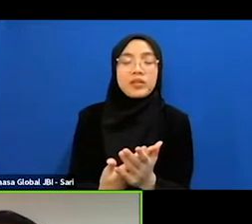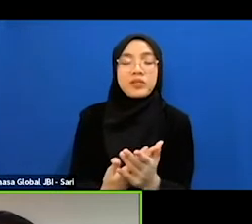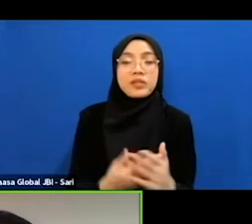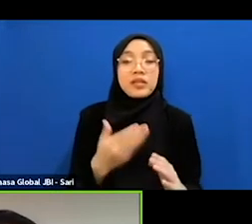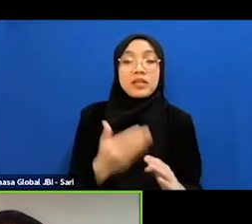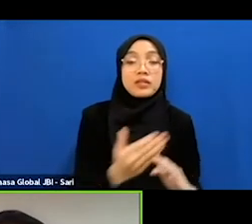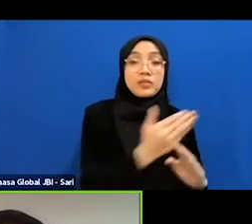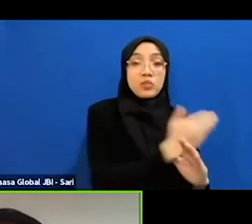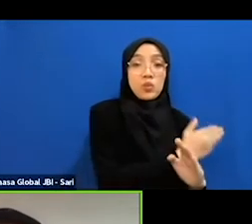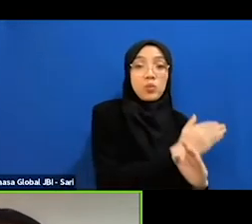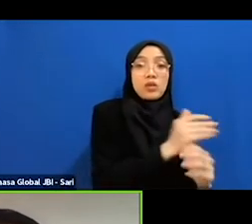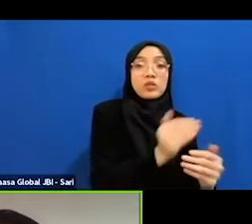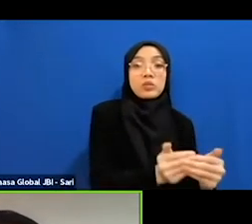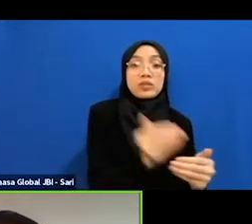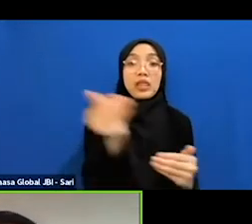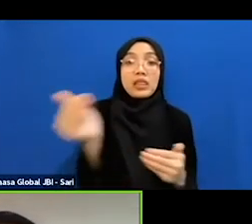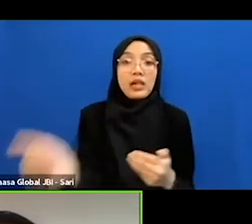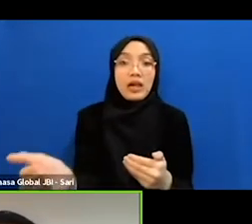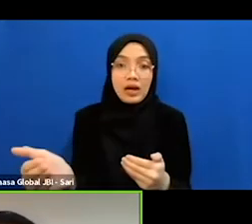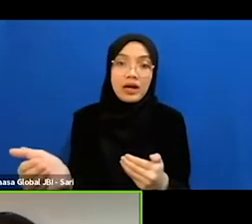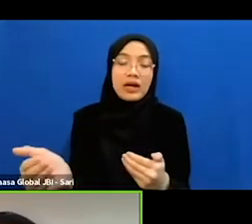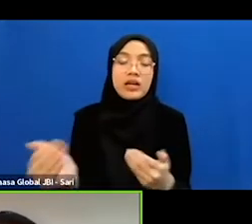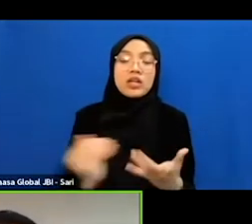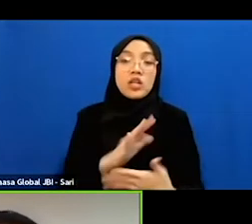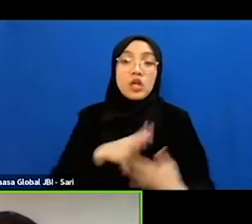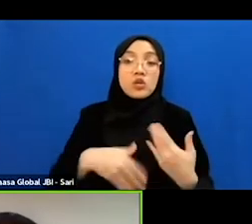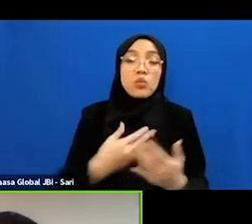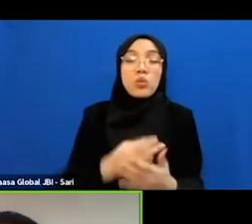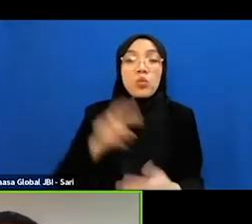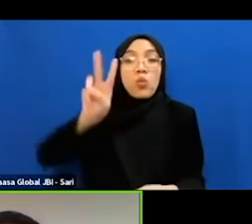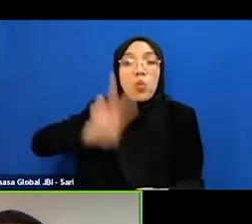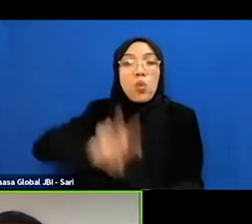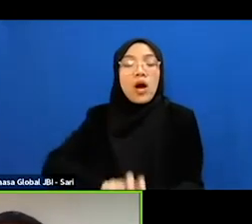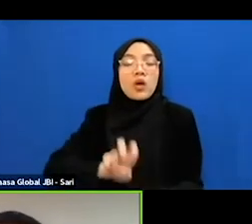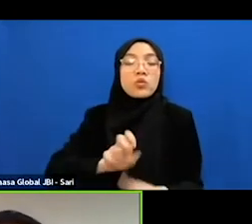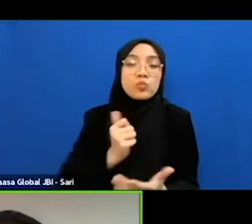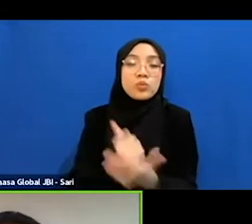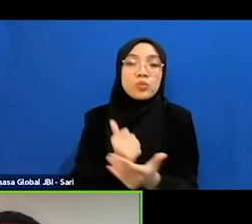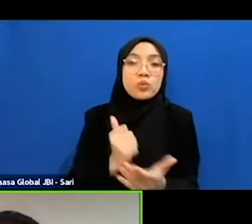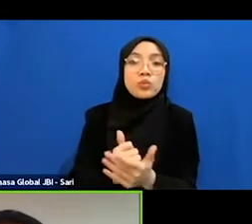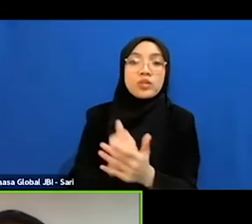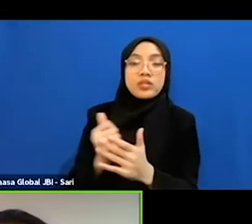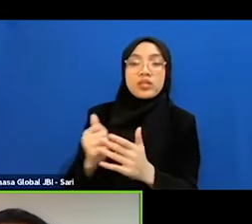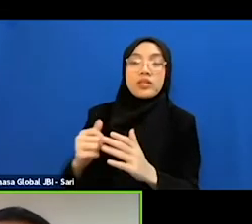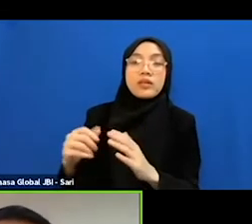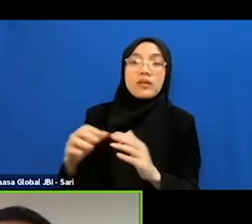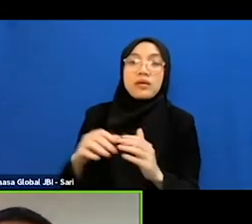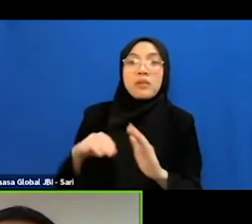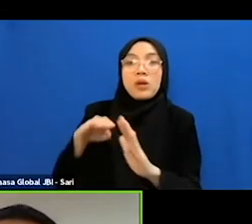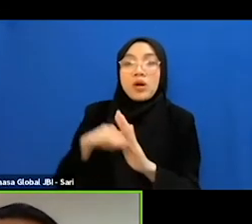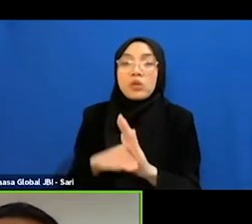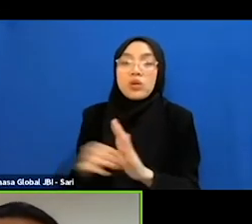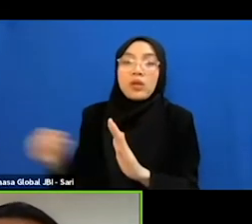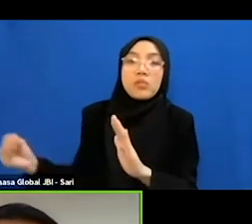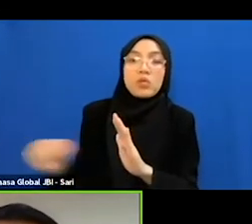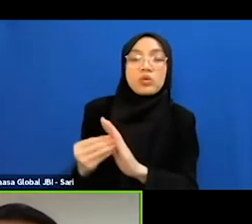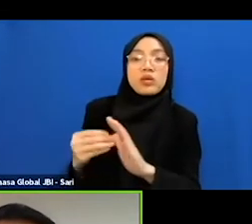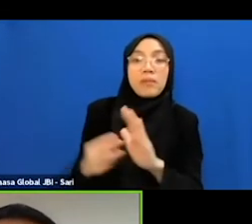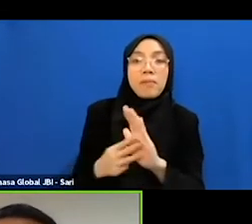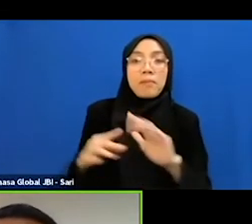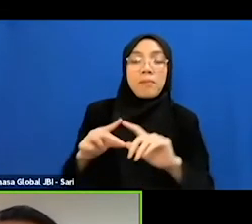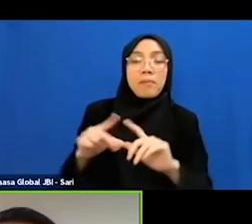reports maupun pospol itu harus menjadi market kontaknya si pelaku usaha